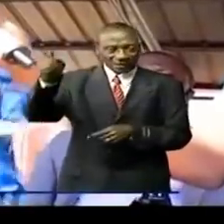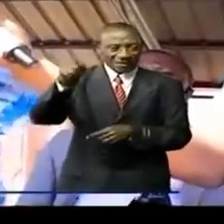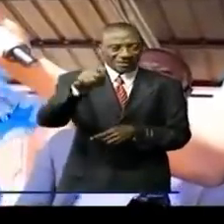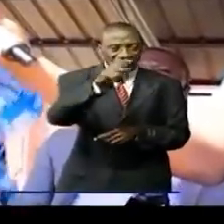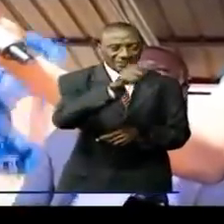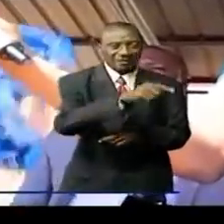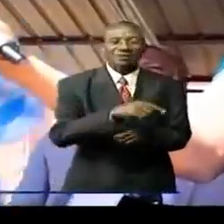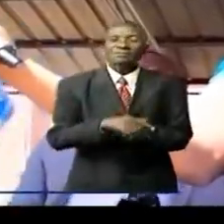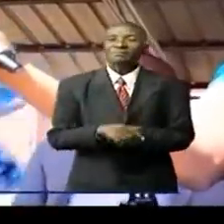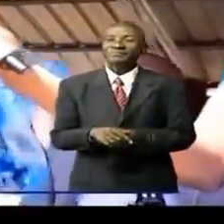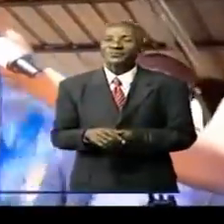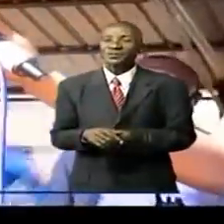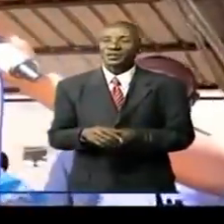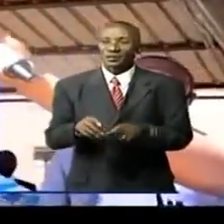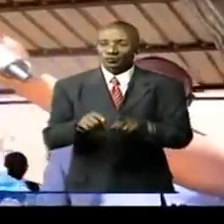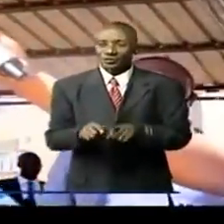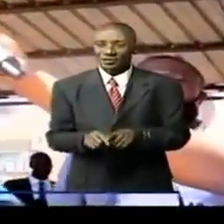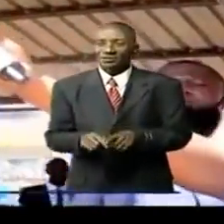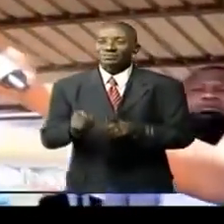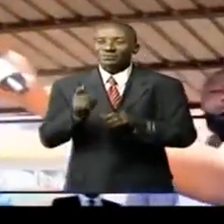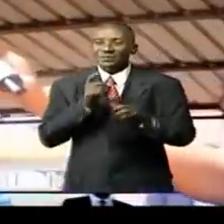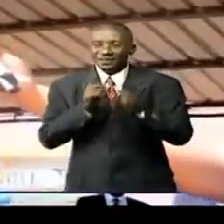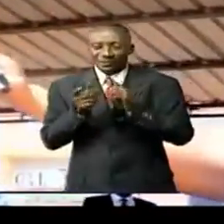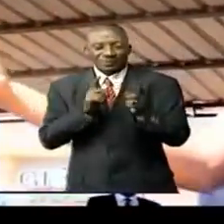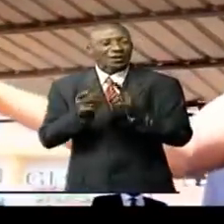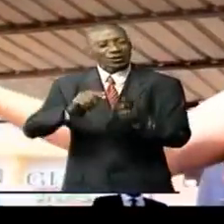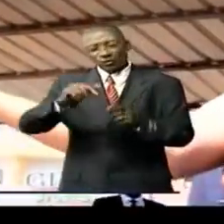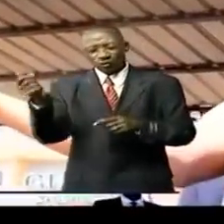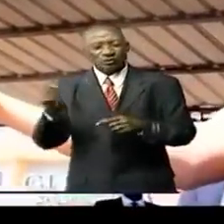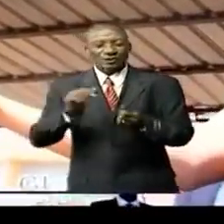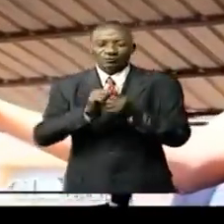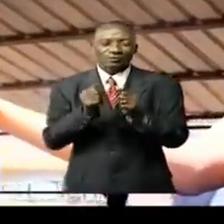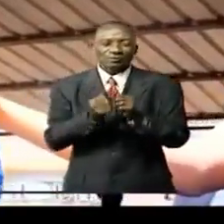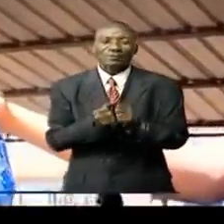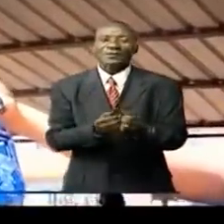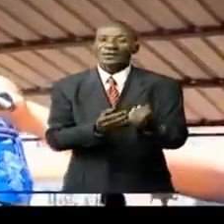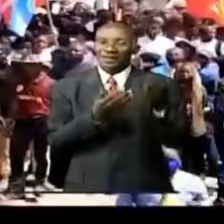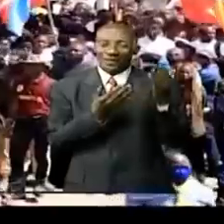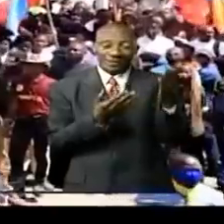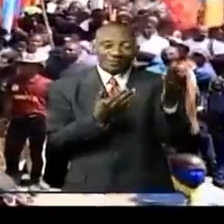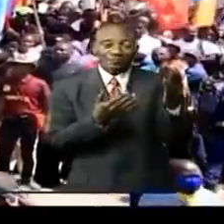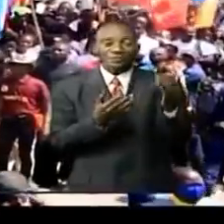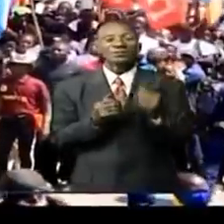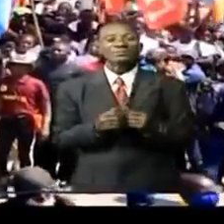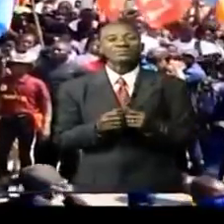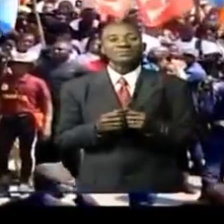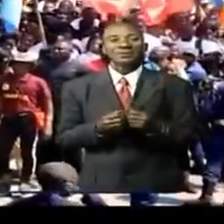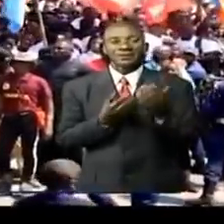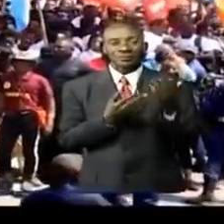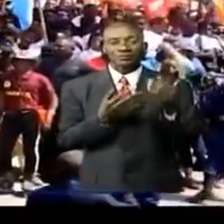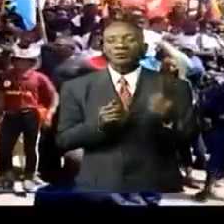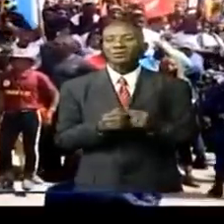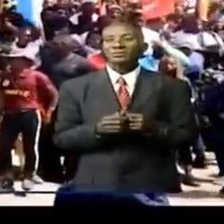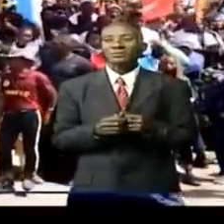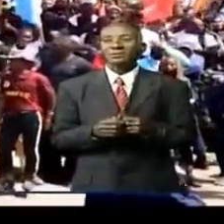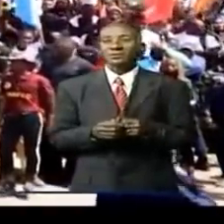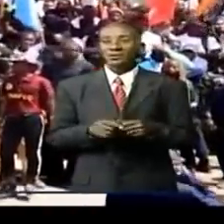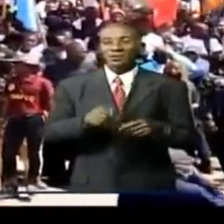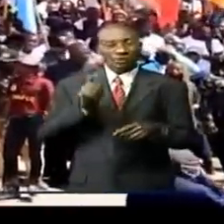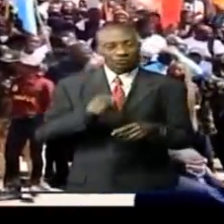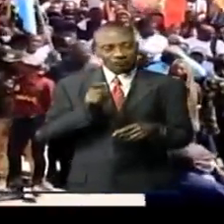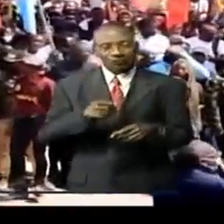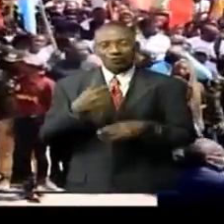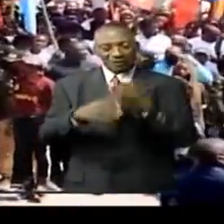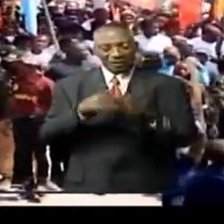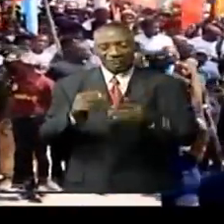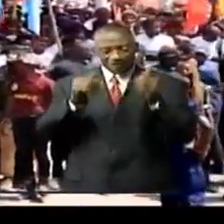réseaux qui alimentent les postes d'insécurité dans la province et ceux qui se livrent au sabotage des ouvrages d'intérêt public qu'elle a initiés